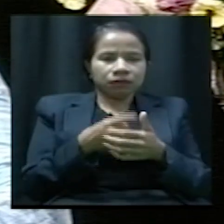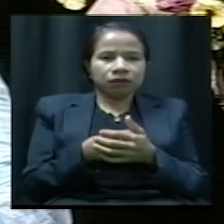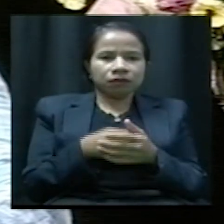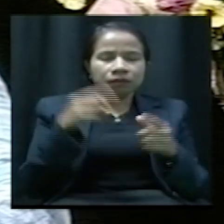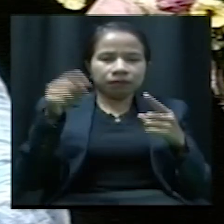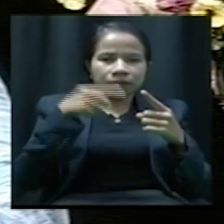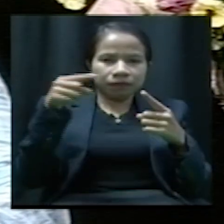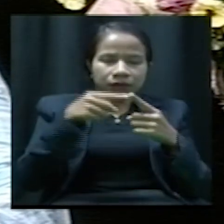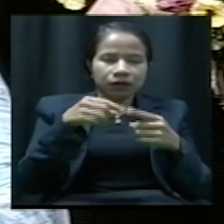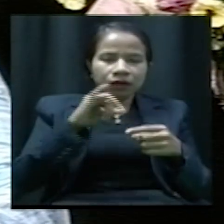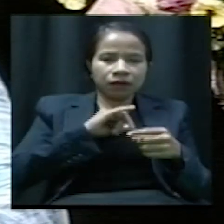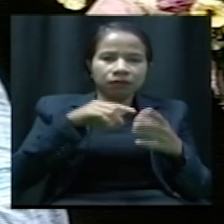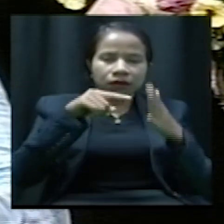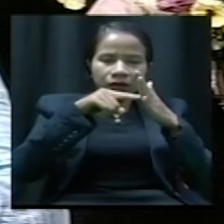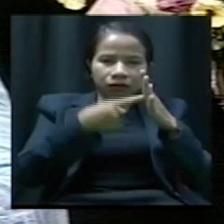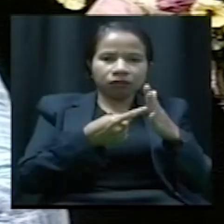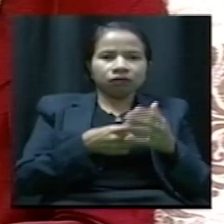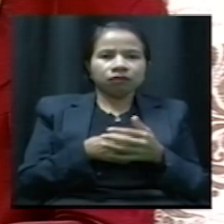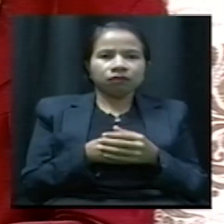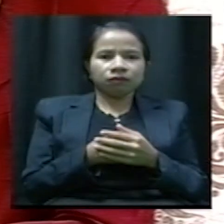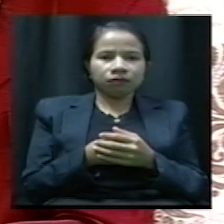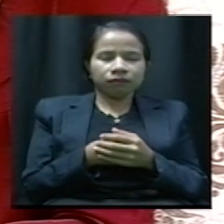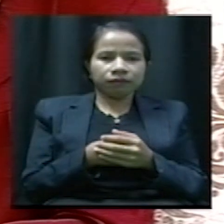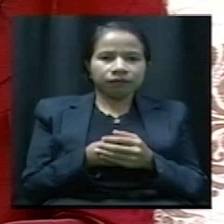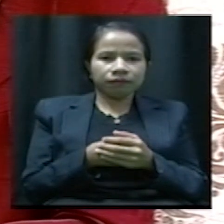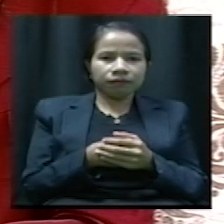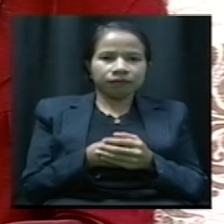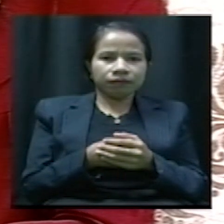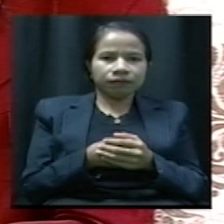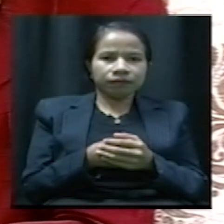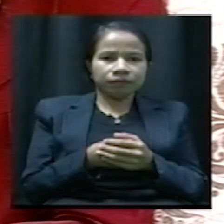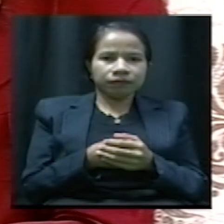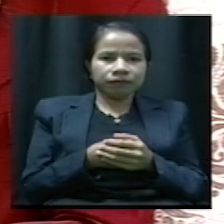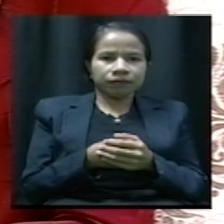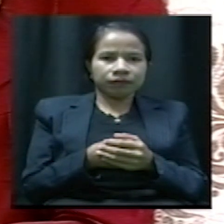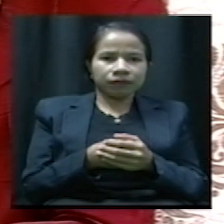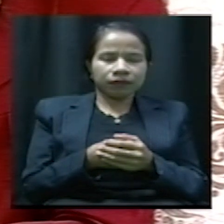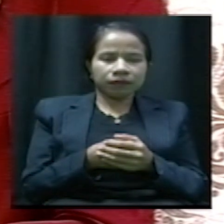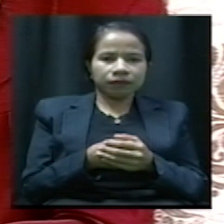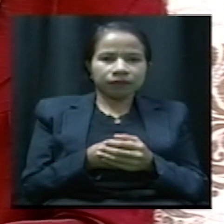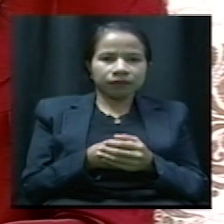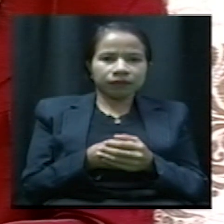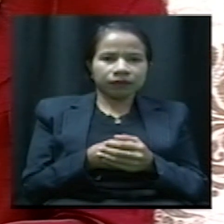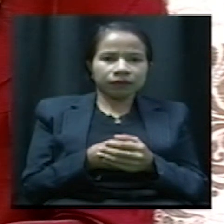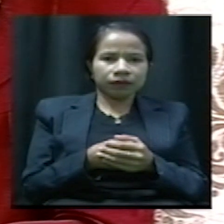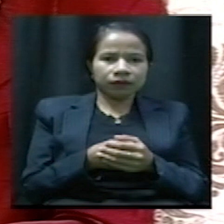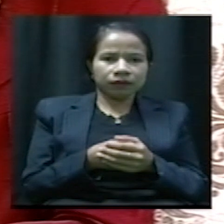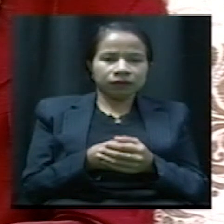mak bahira ami hahu antong ami Ami ya metode dua ma ami uja